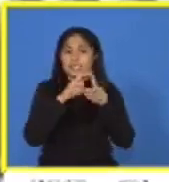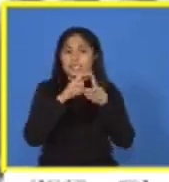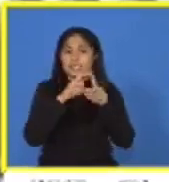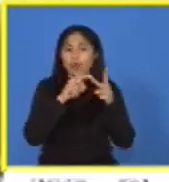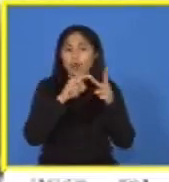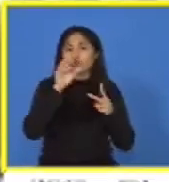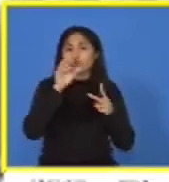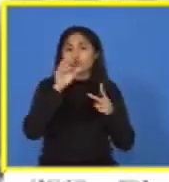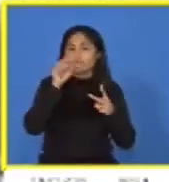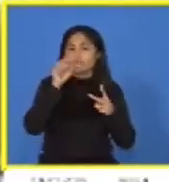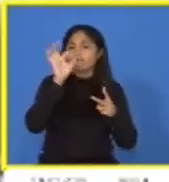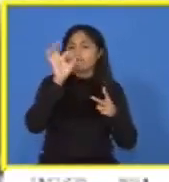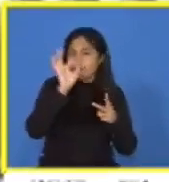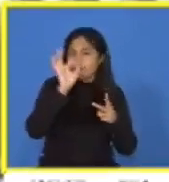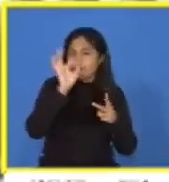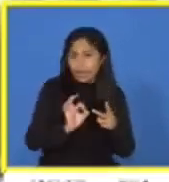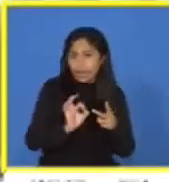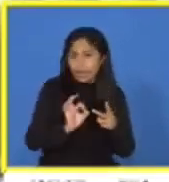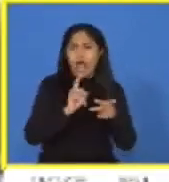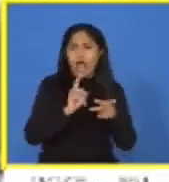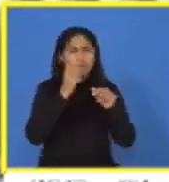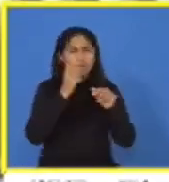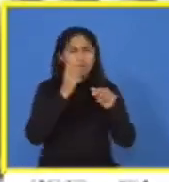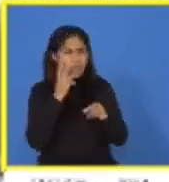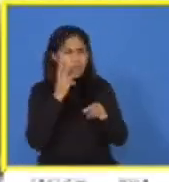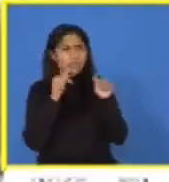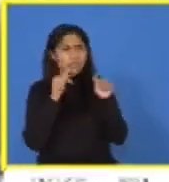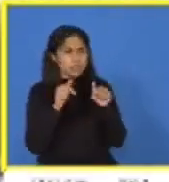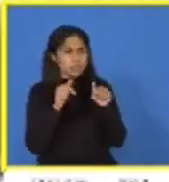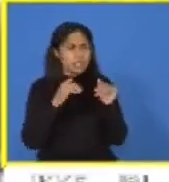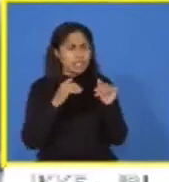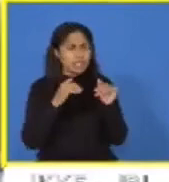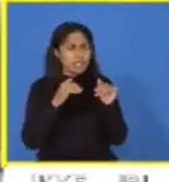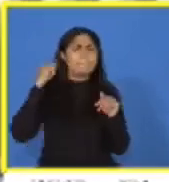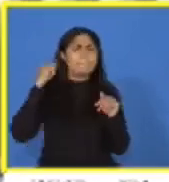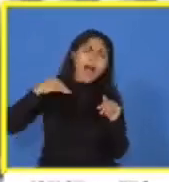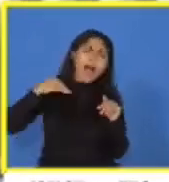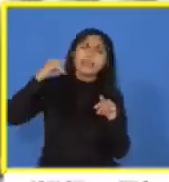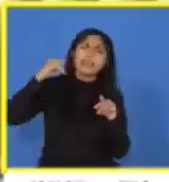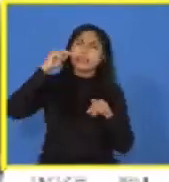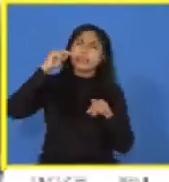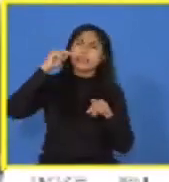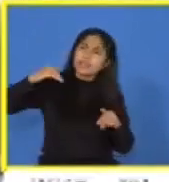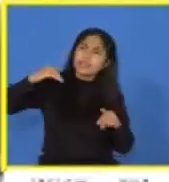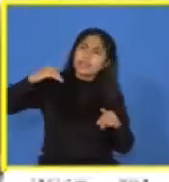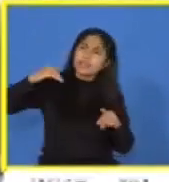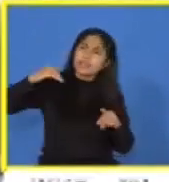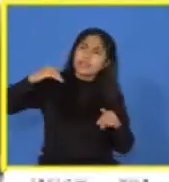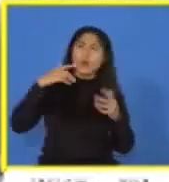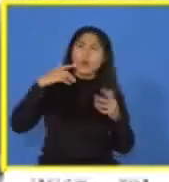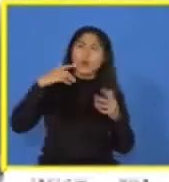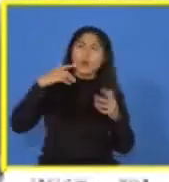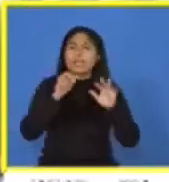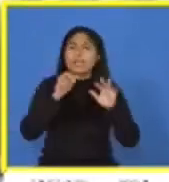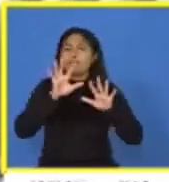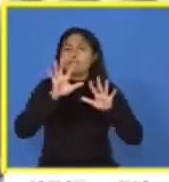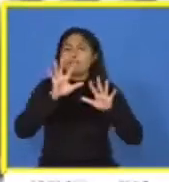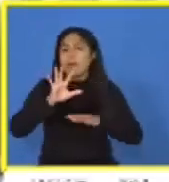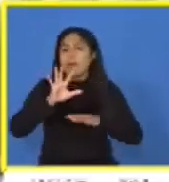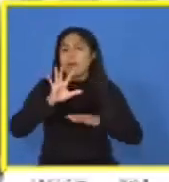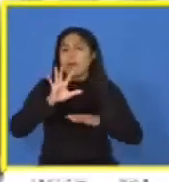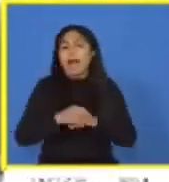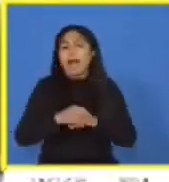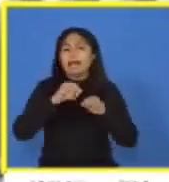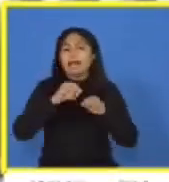27,35%. Kalau kita lihat di sini yang paling tinggi pencapaian di Kota Kupang ada di